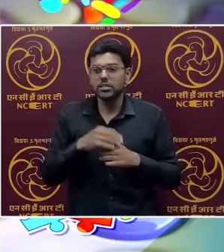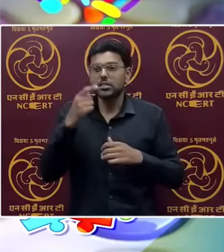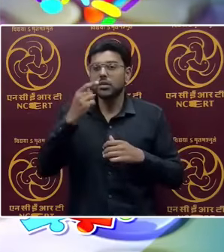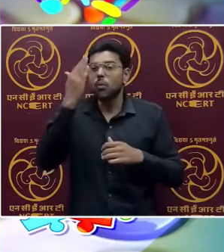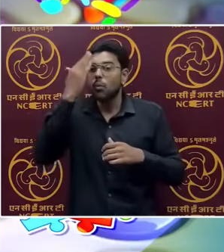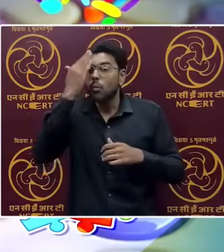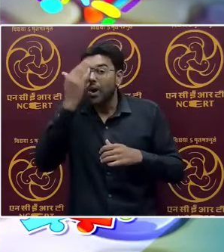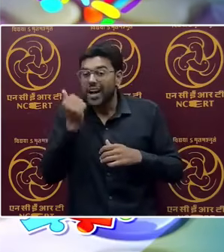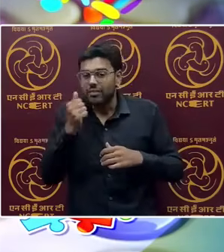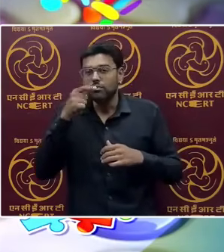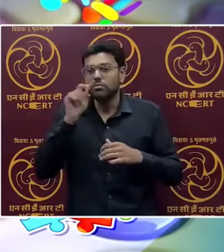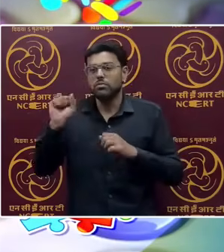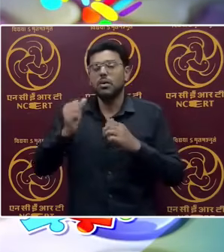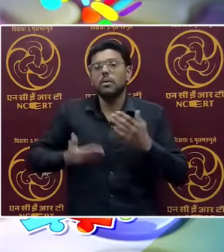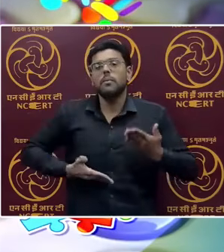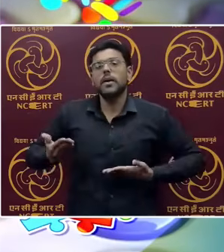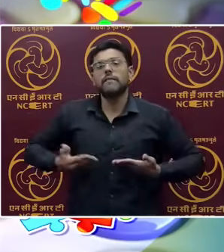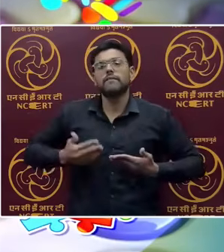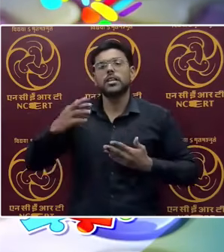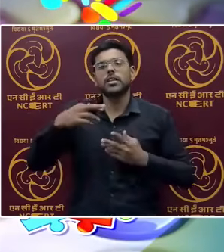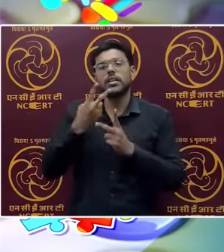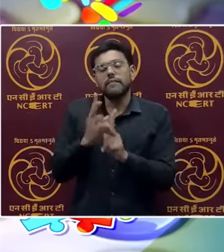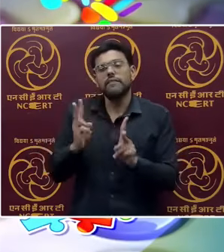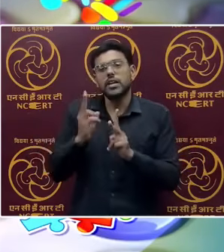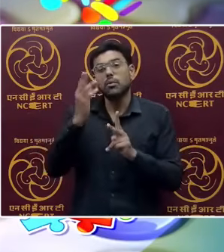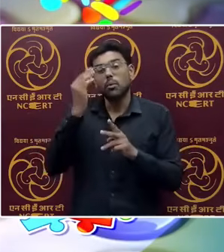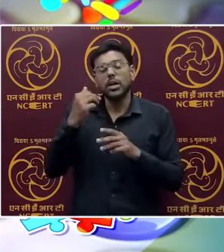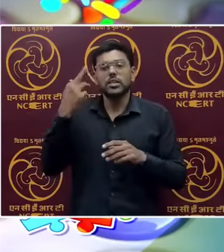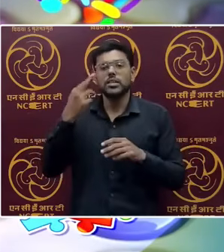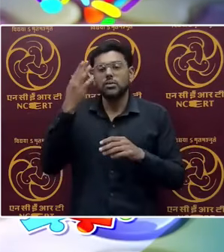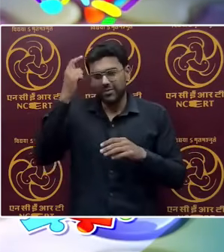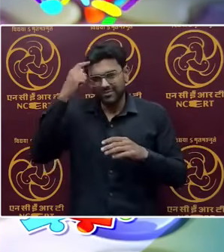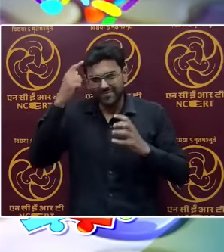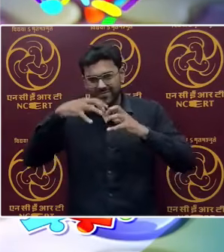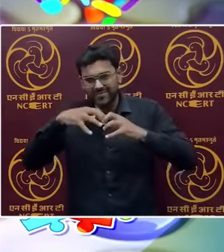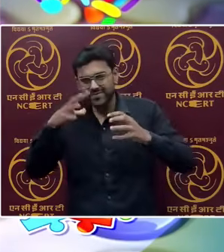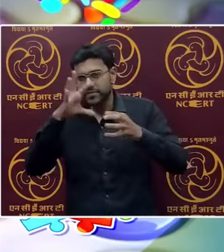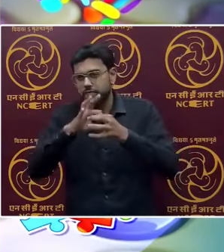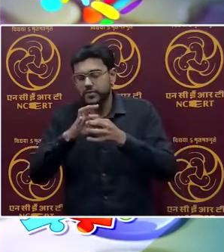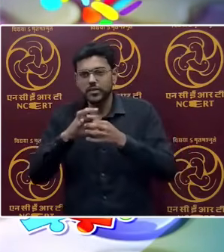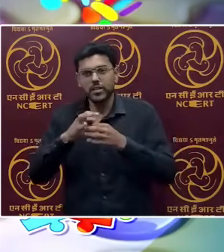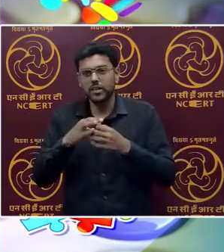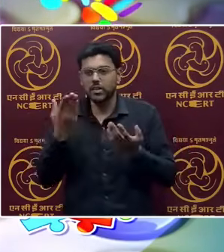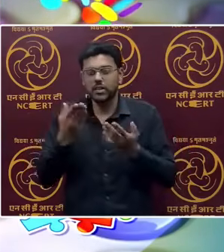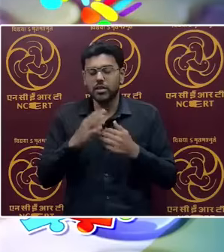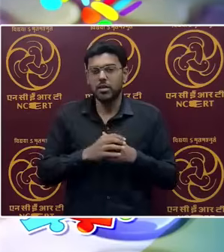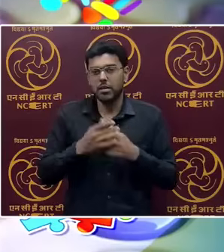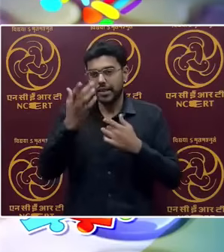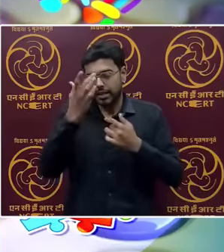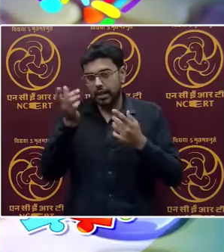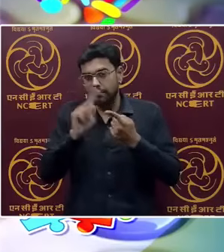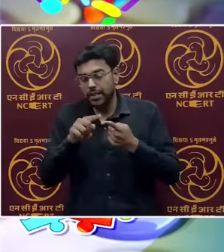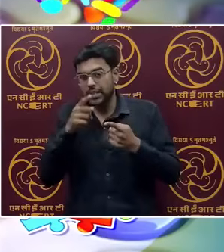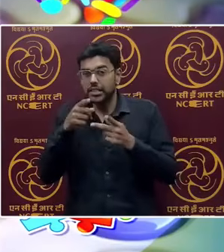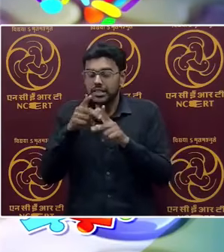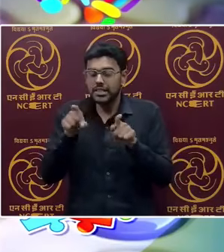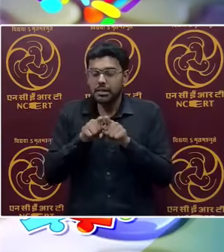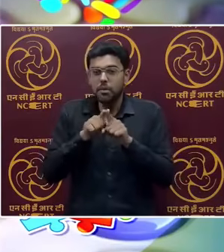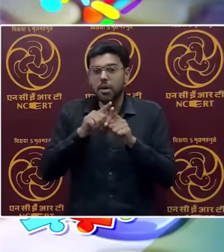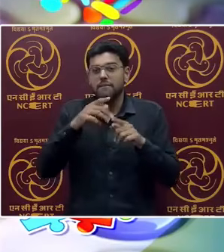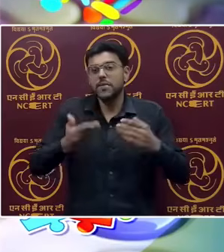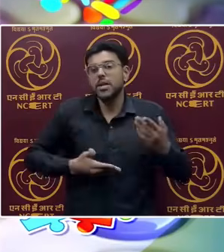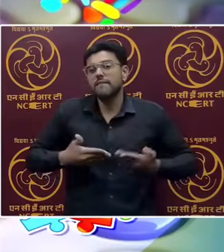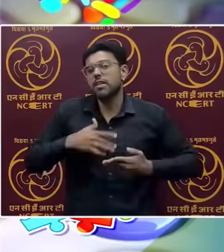why behind their behaviors, because it's a neurodevelopmental condition. तो जाहिर सी बात है इसमें आपके हर ओवरऑल आपका बिहेवियर